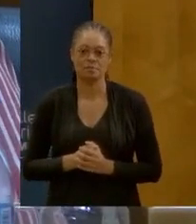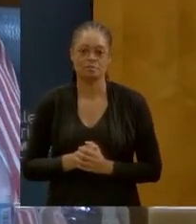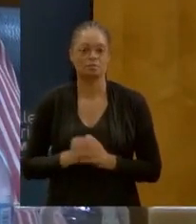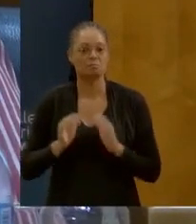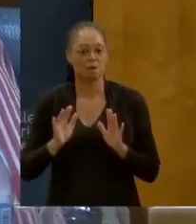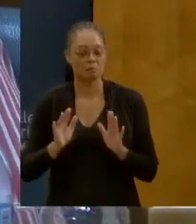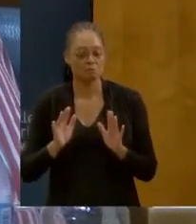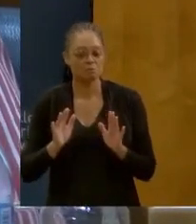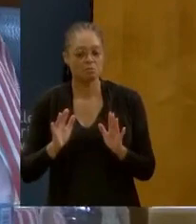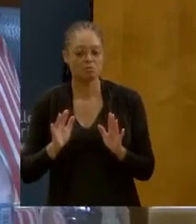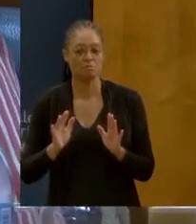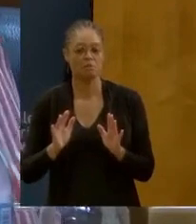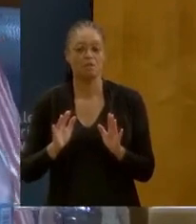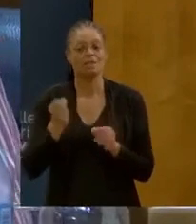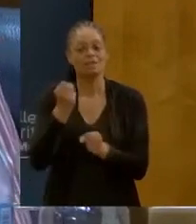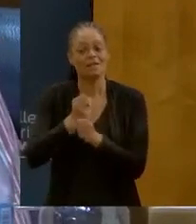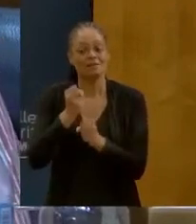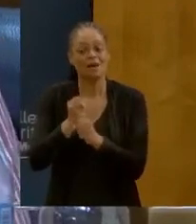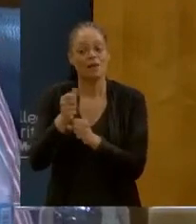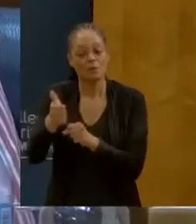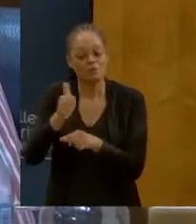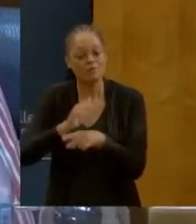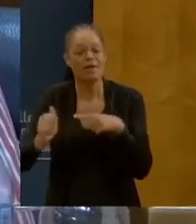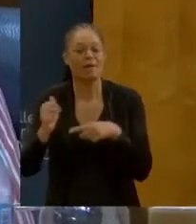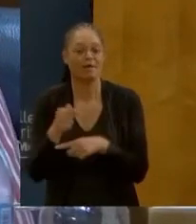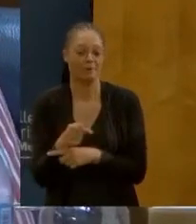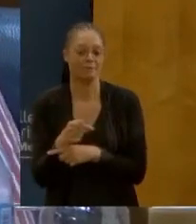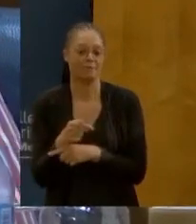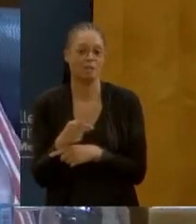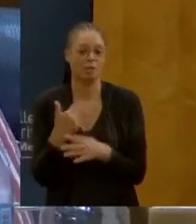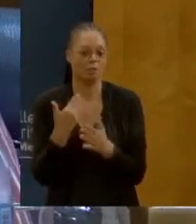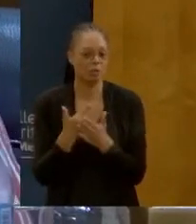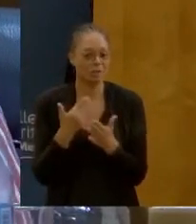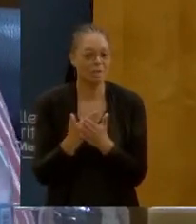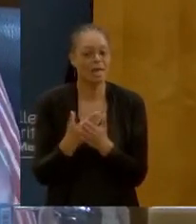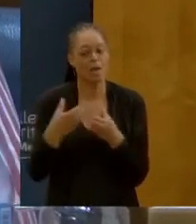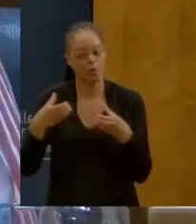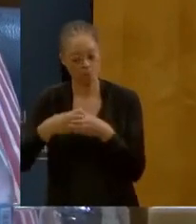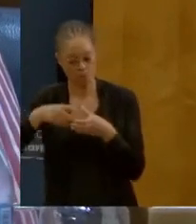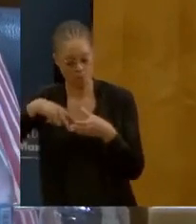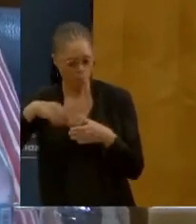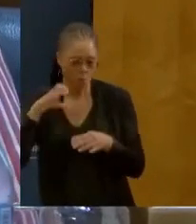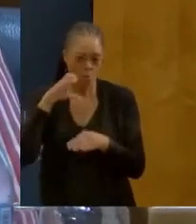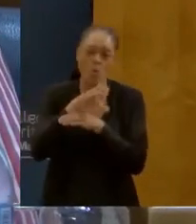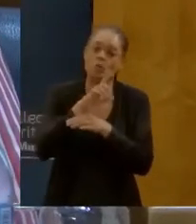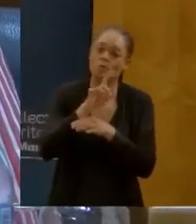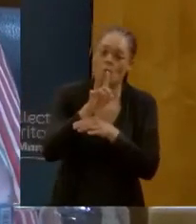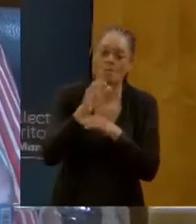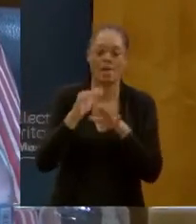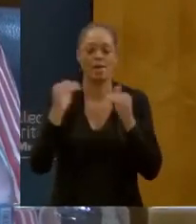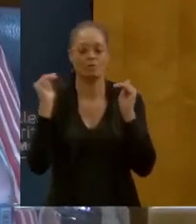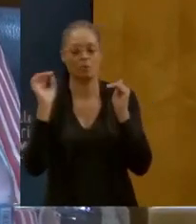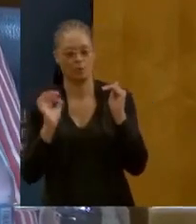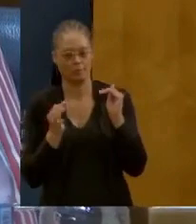Néanmoins, un travail a été fait. C'est pour cela que j'ai préconisé à mon groupe, nous n'allons pas voter contre, mais nous allons nous